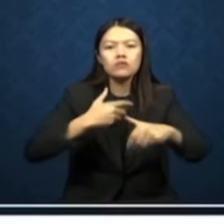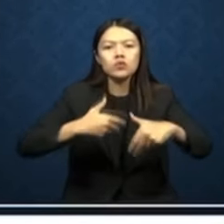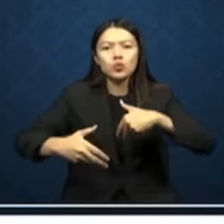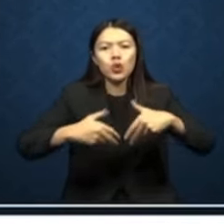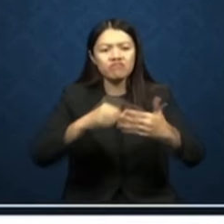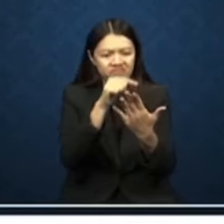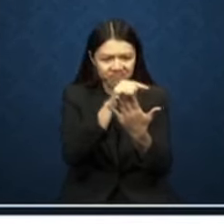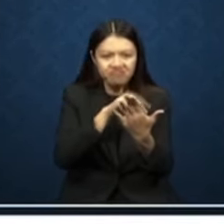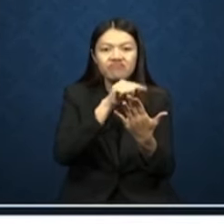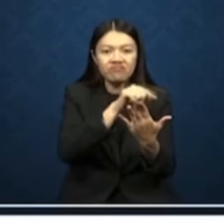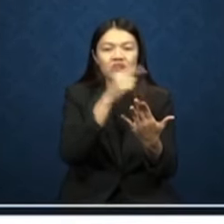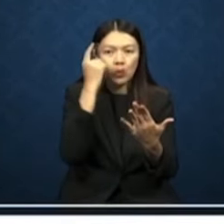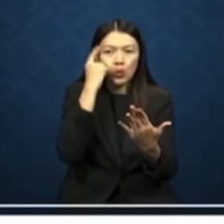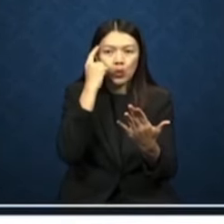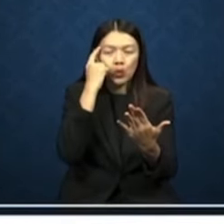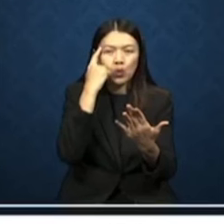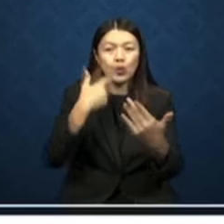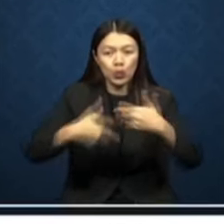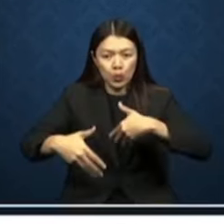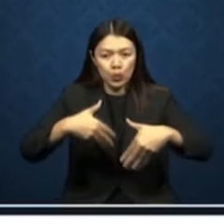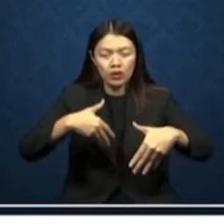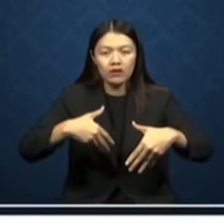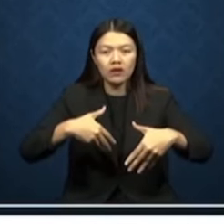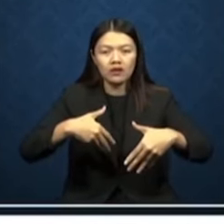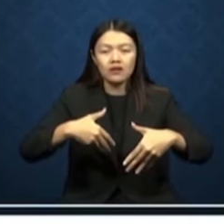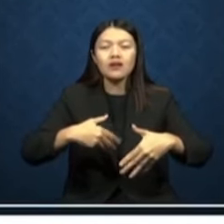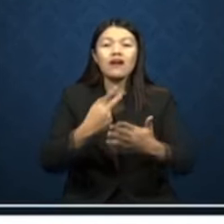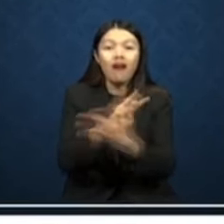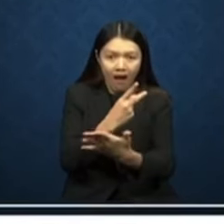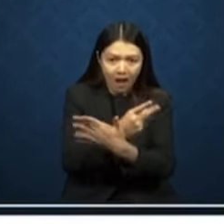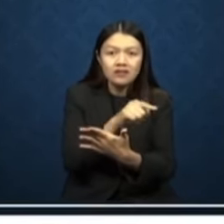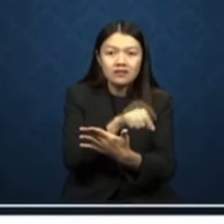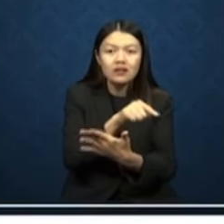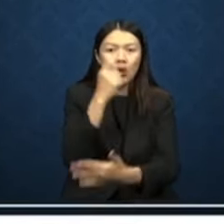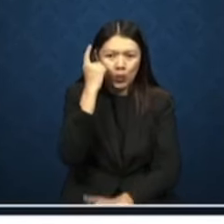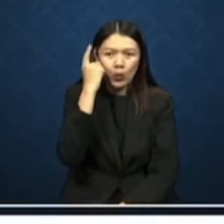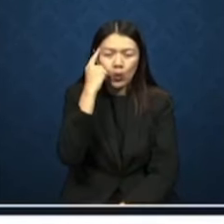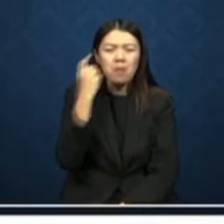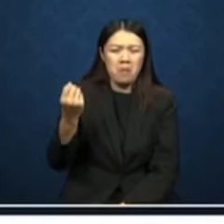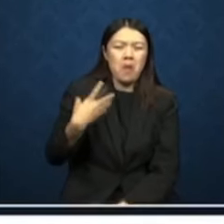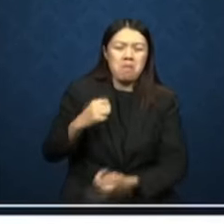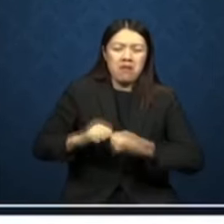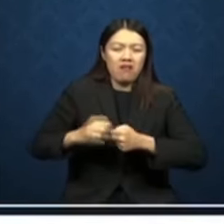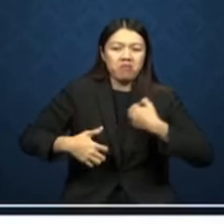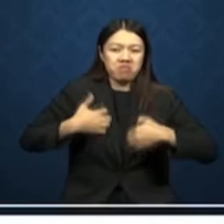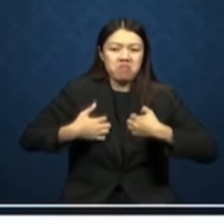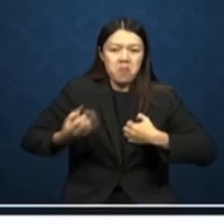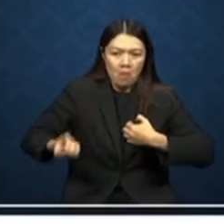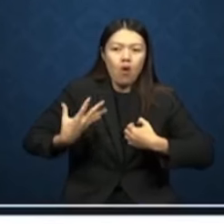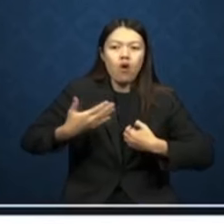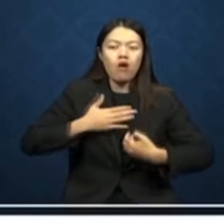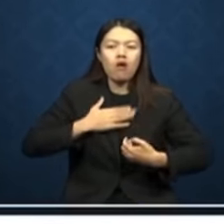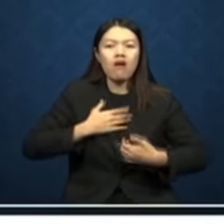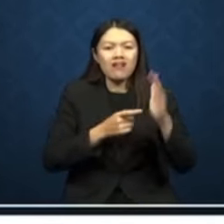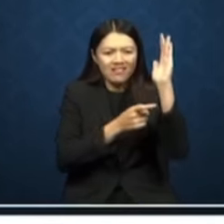พื้นที่คือพี่น้องชาวจังหวัดสังขบุรีเขาร้องมาว่ามันเดือดร้อนเนื่องจาก